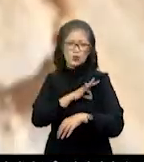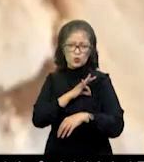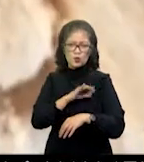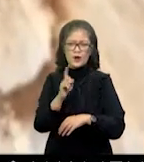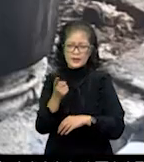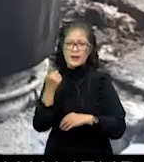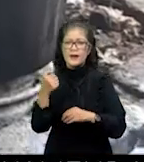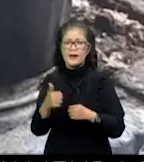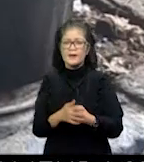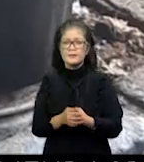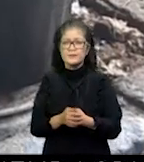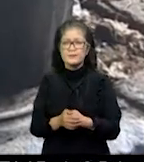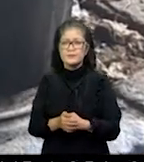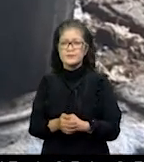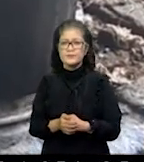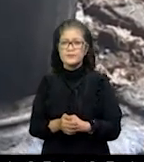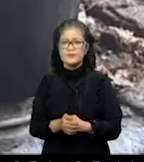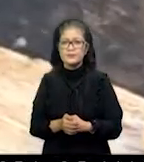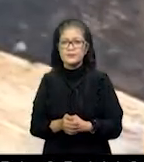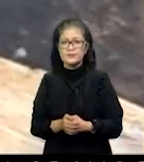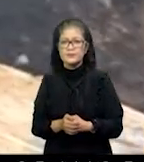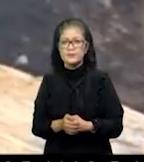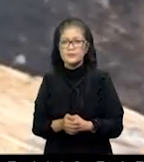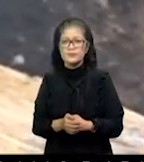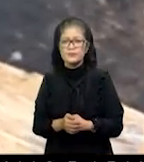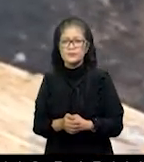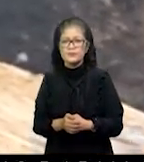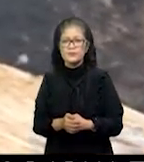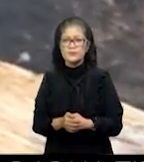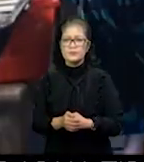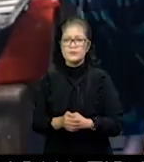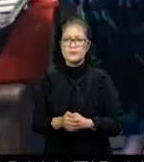Dari Mandailing Natal, Sumatera Utara, Ahmad Husin Lubis, iNews, melaporkan.